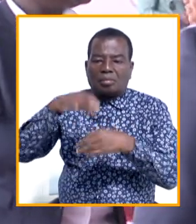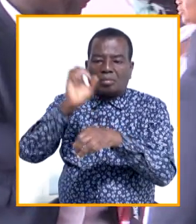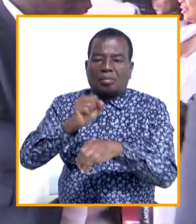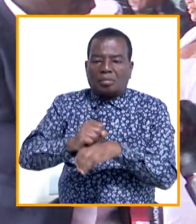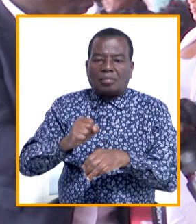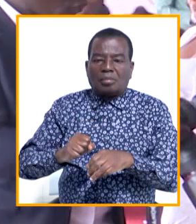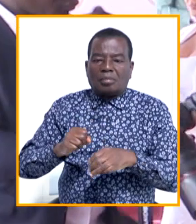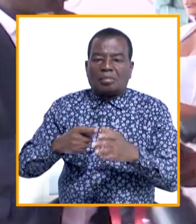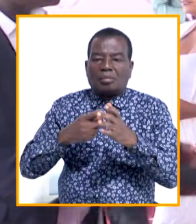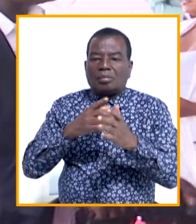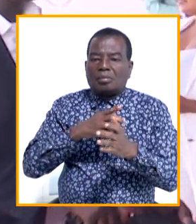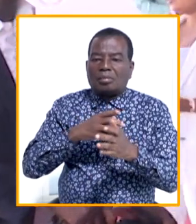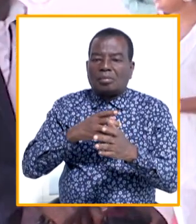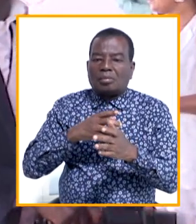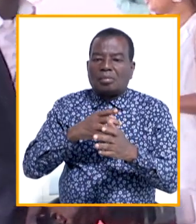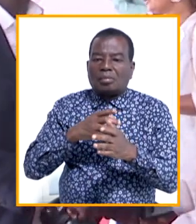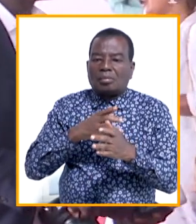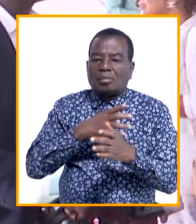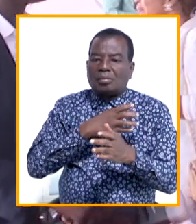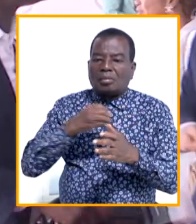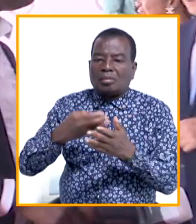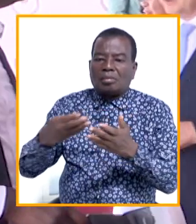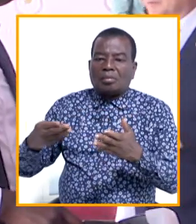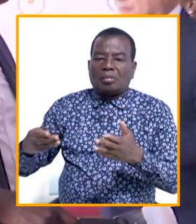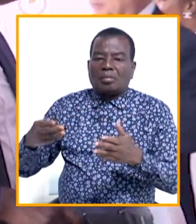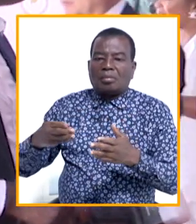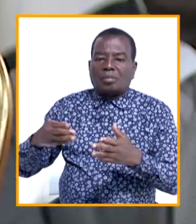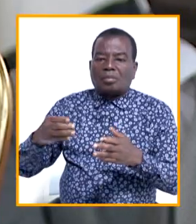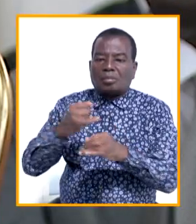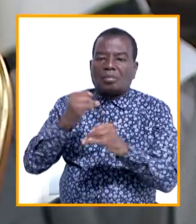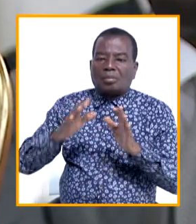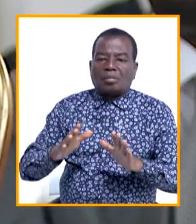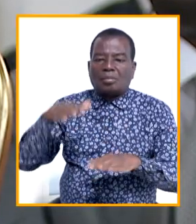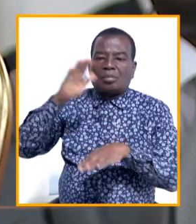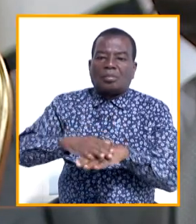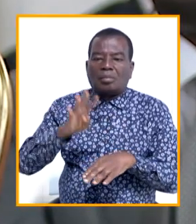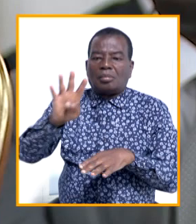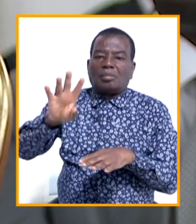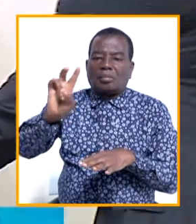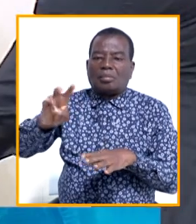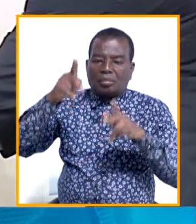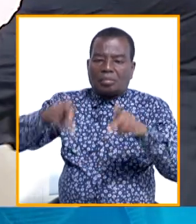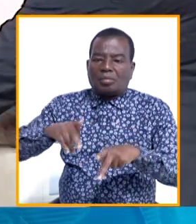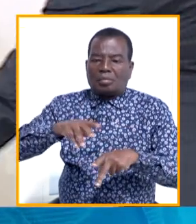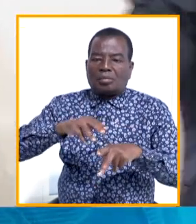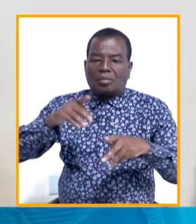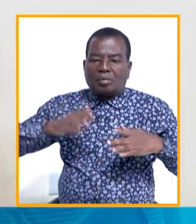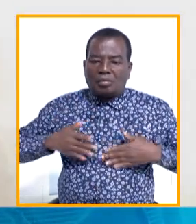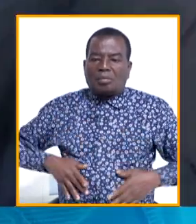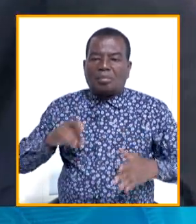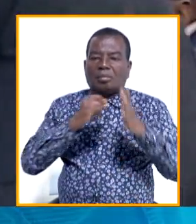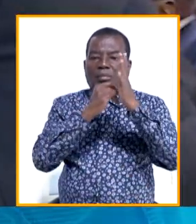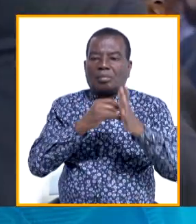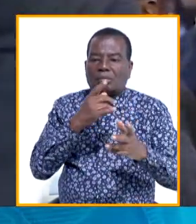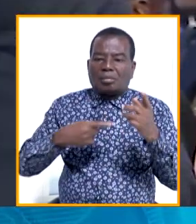s'imprégner on va dire de la la chose de l'entrepreneuriat sur les 47 personnes physiques distinguées cette année